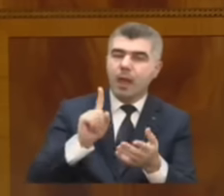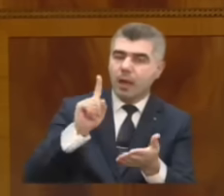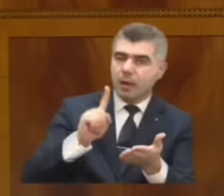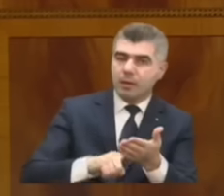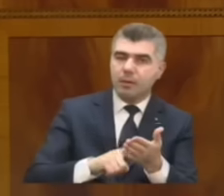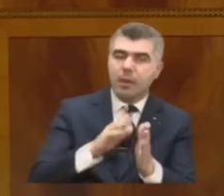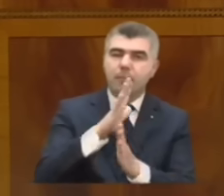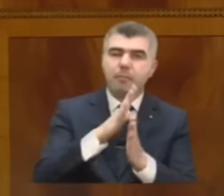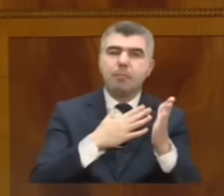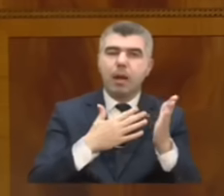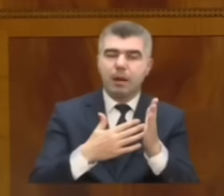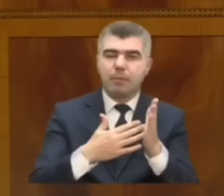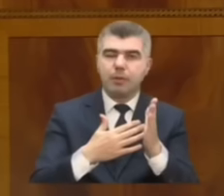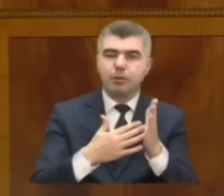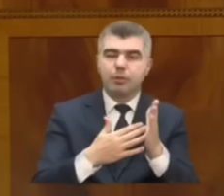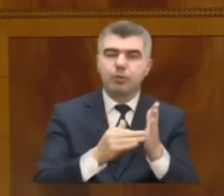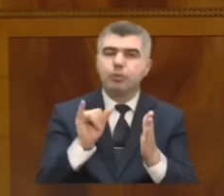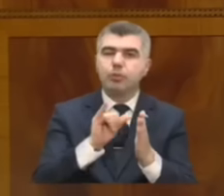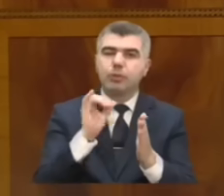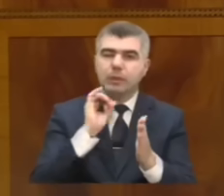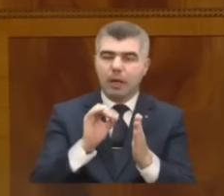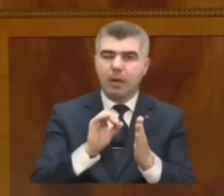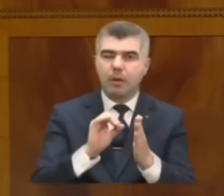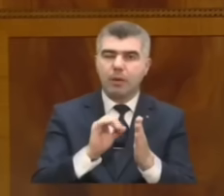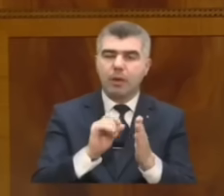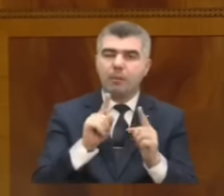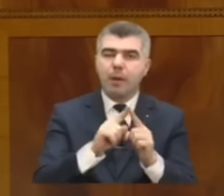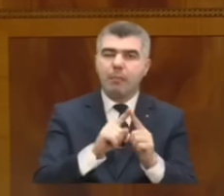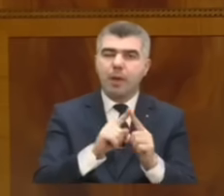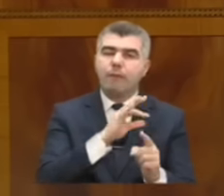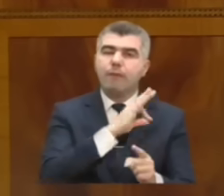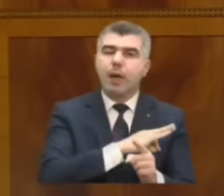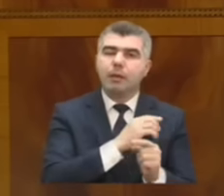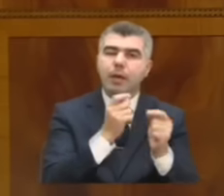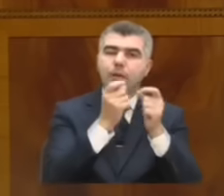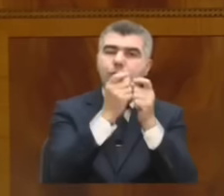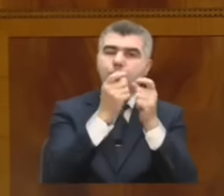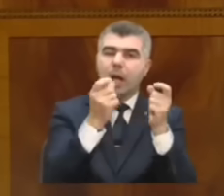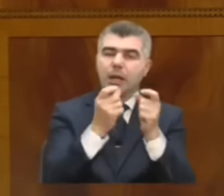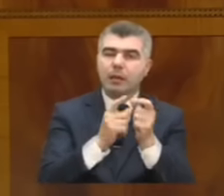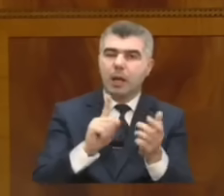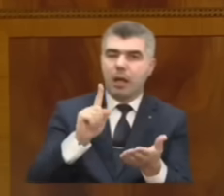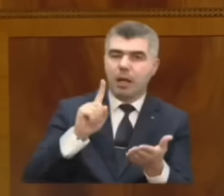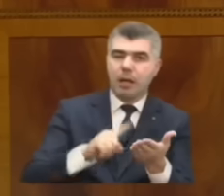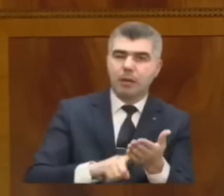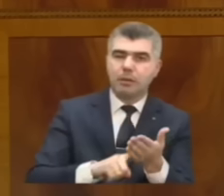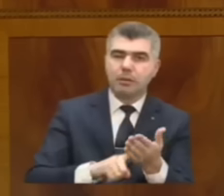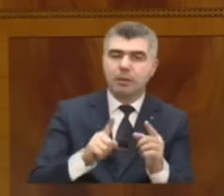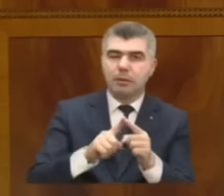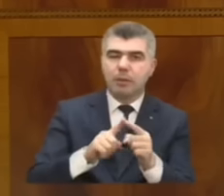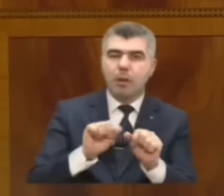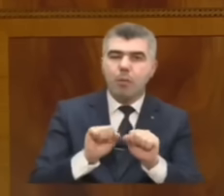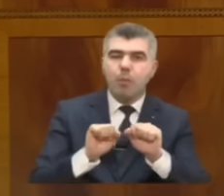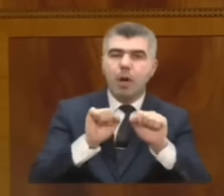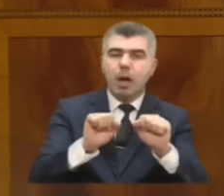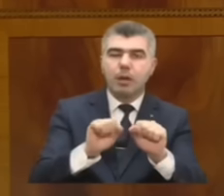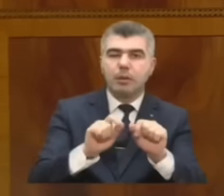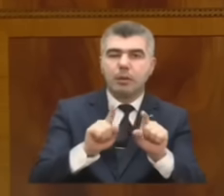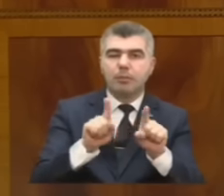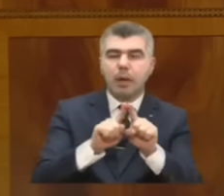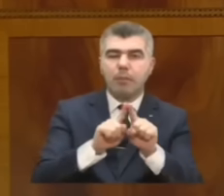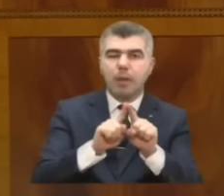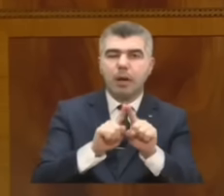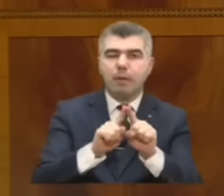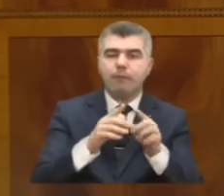لبرنامج تو جو ماركت؟ وماذا قدم للمقاولة لتتمكن فعليا من تعزيز قدرتها لمواجهة المنافسة في